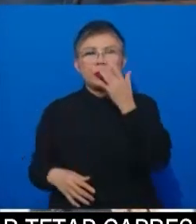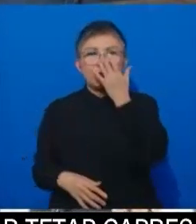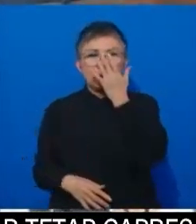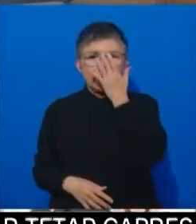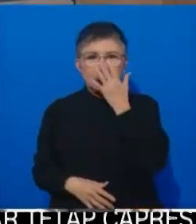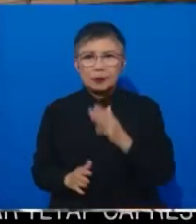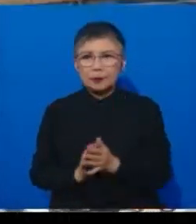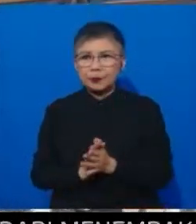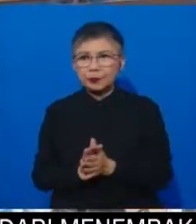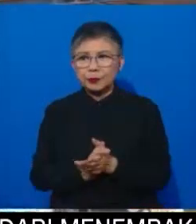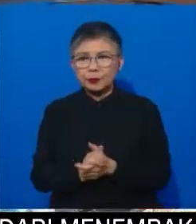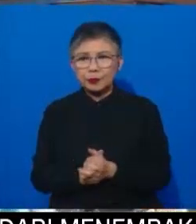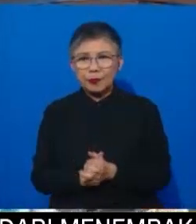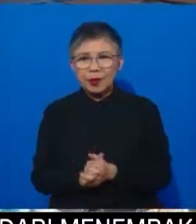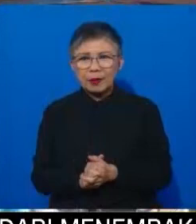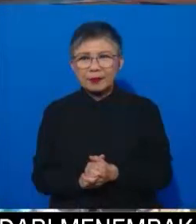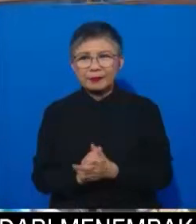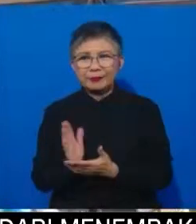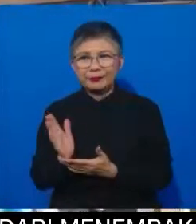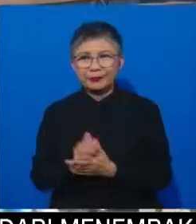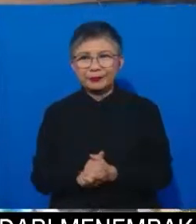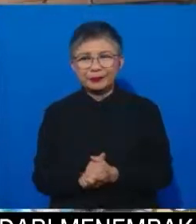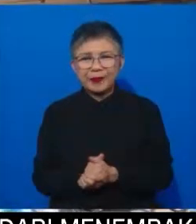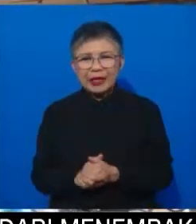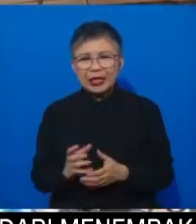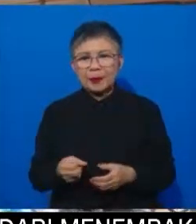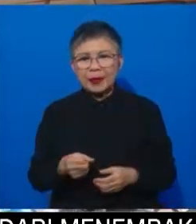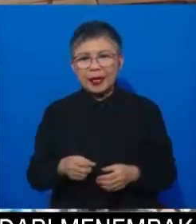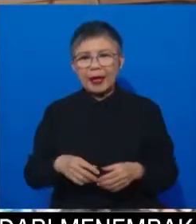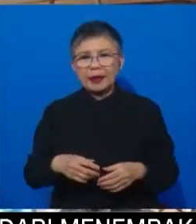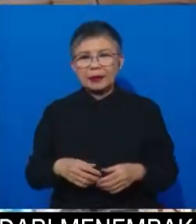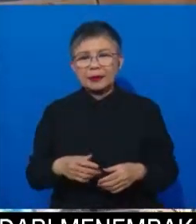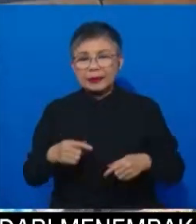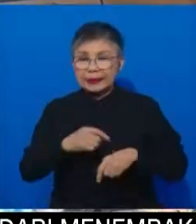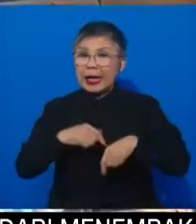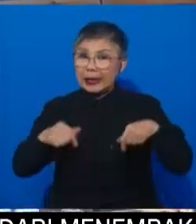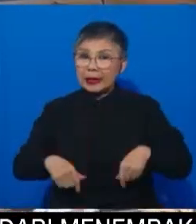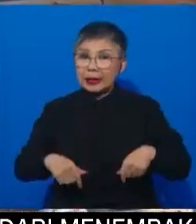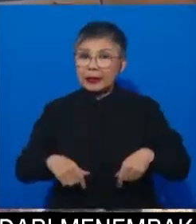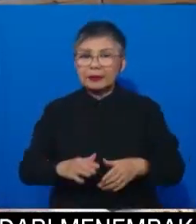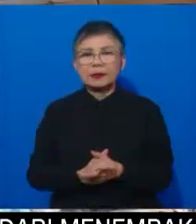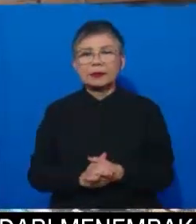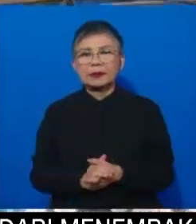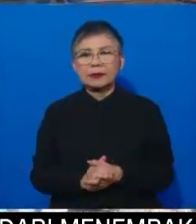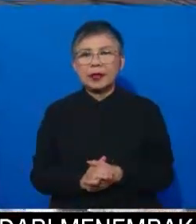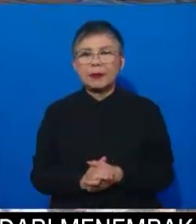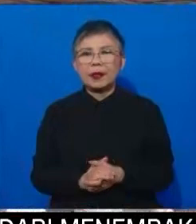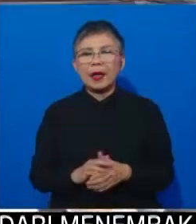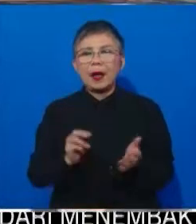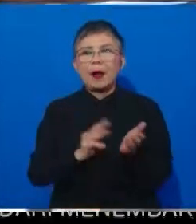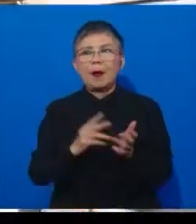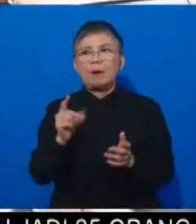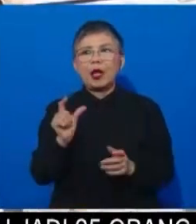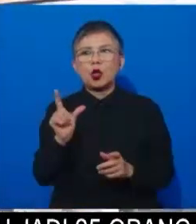Belum itu cuma martabak mie sama telur. Akhir-akhir ini musim martabak tulang, martabak